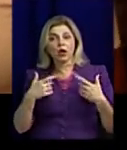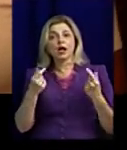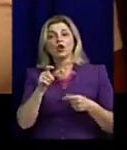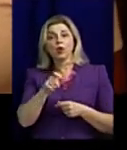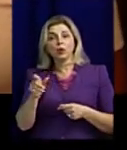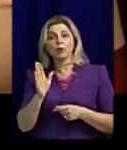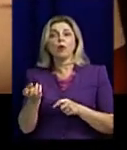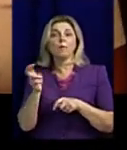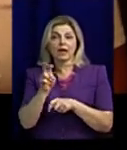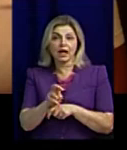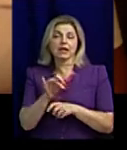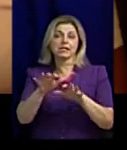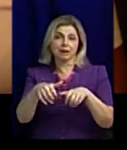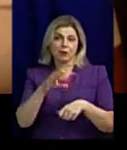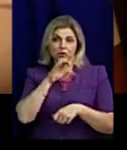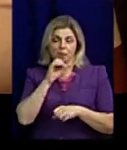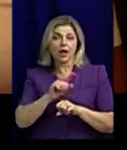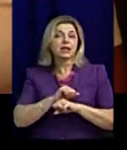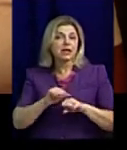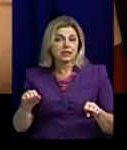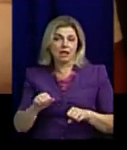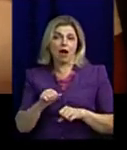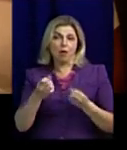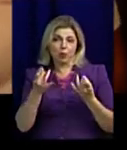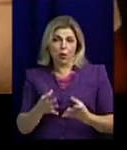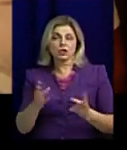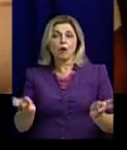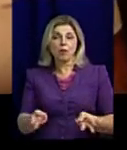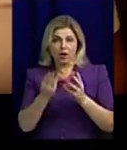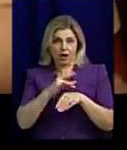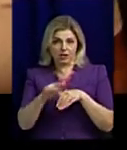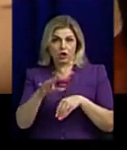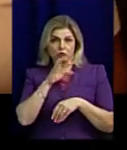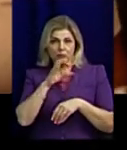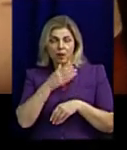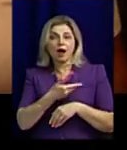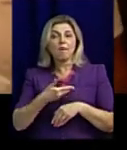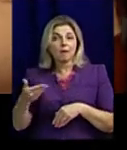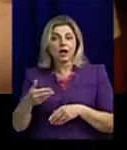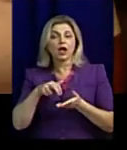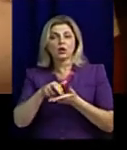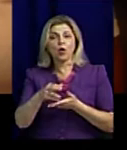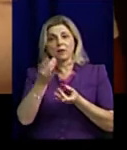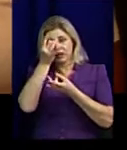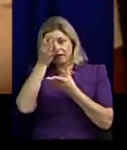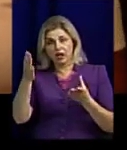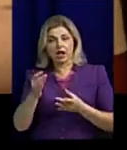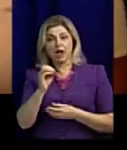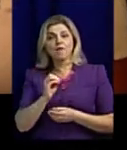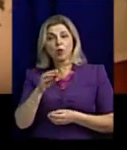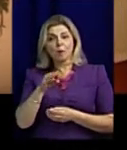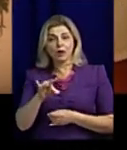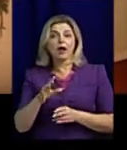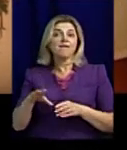собак. Не можна просто взяти і спалити беззахисних тварин. Зрозумійте, ми йдемо до цивілізованого Європи, так сказати. Ми всі про